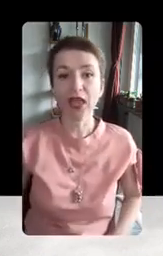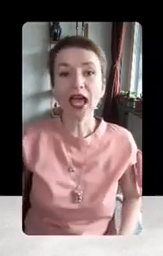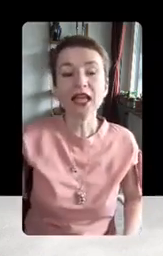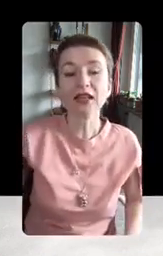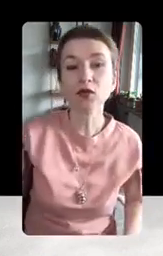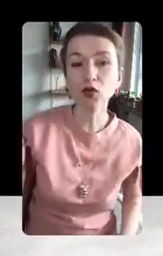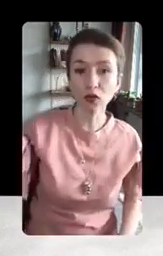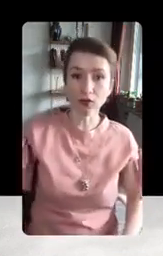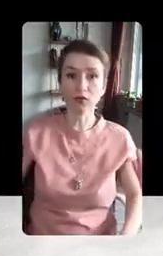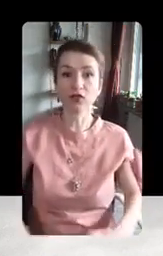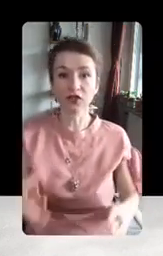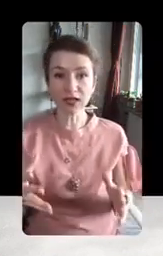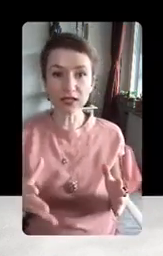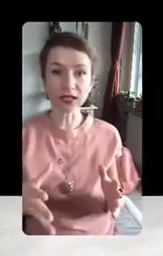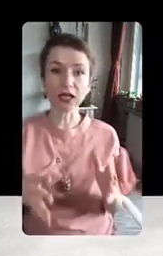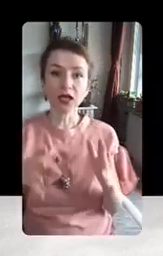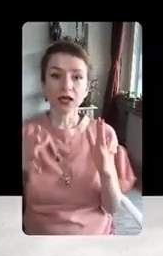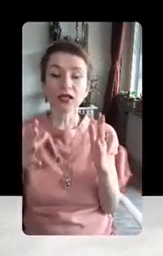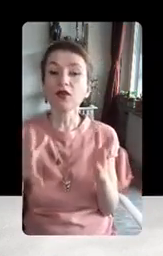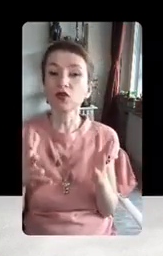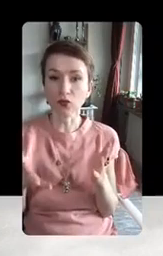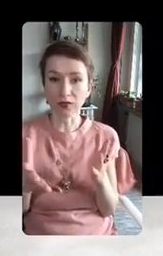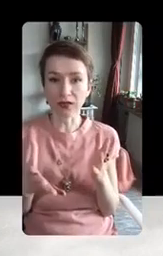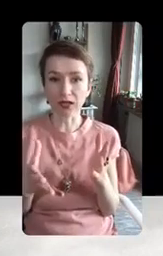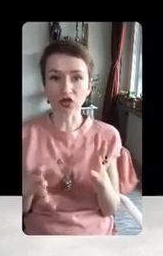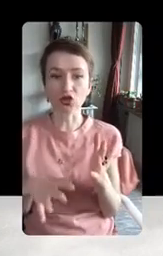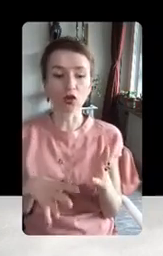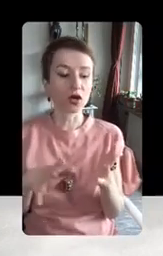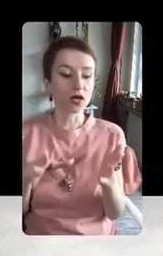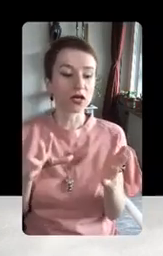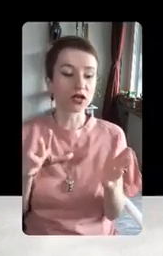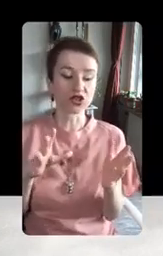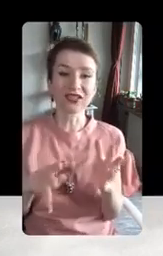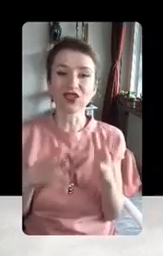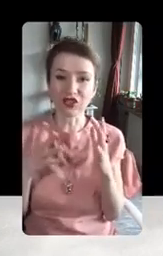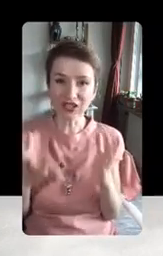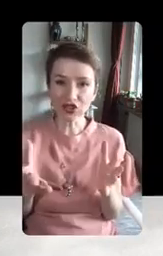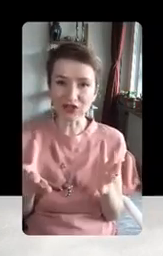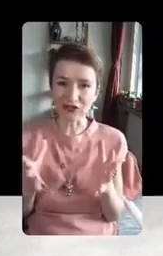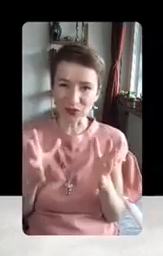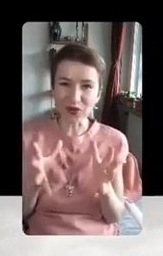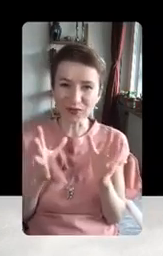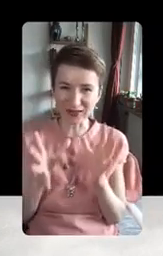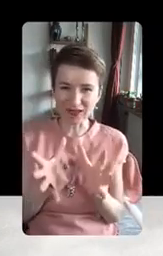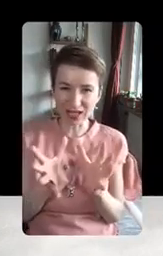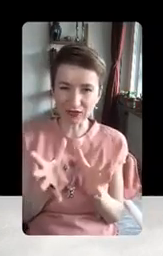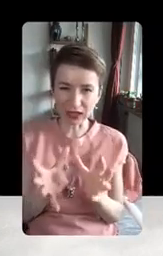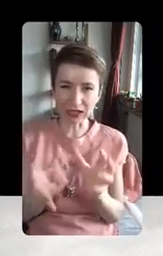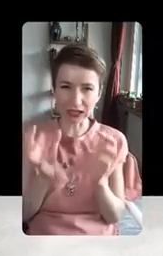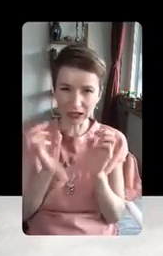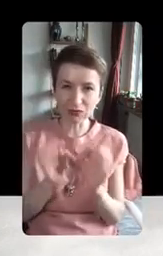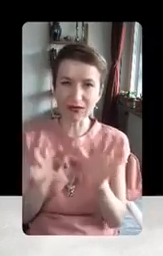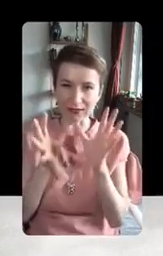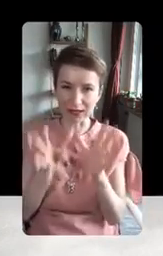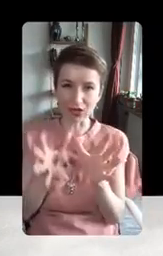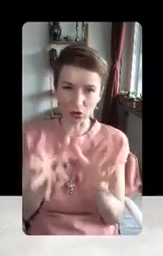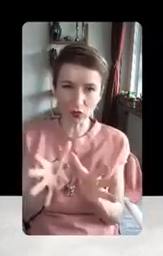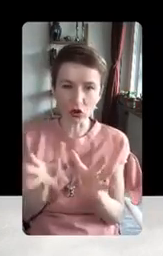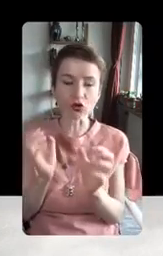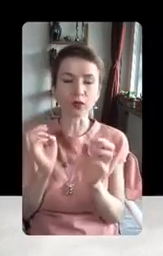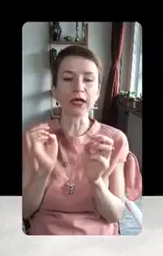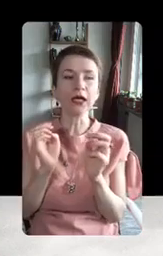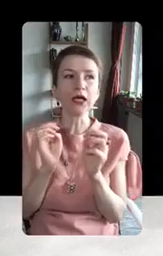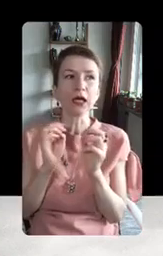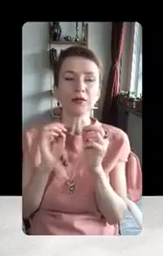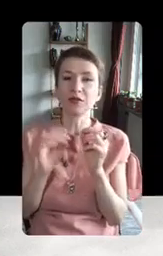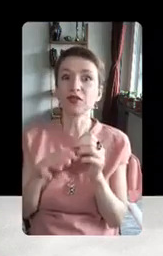счету. Дело в том, что в Швеции, я уже упоминала, что жизнь женщины во многом завязывалась именно на